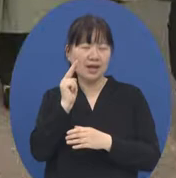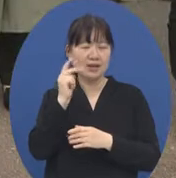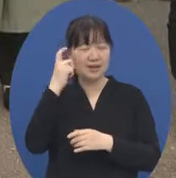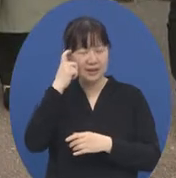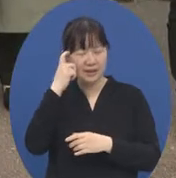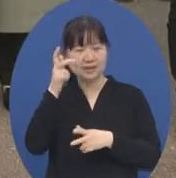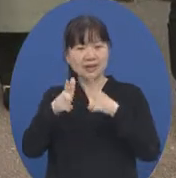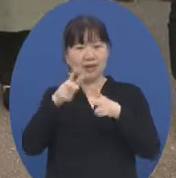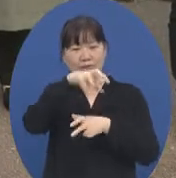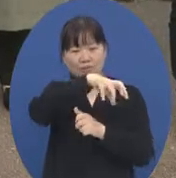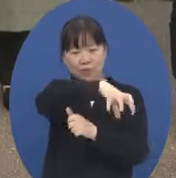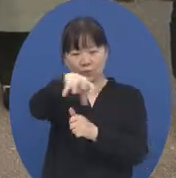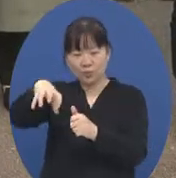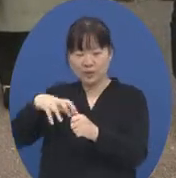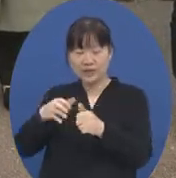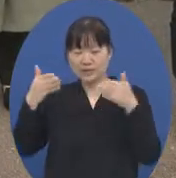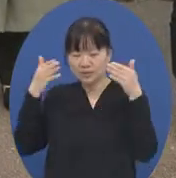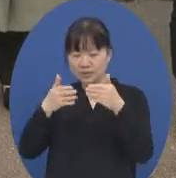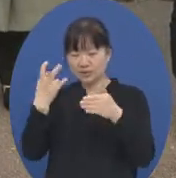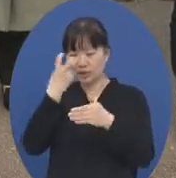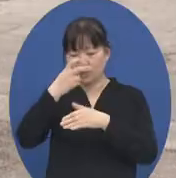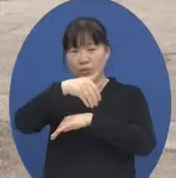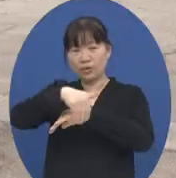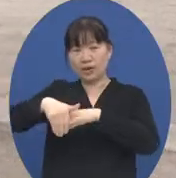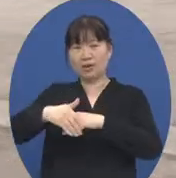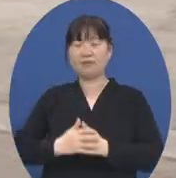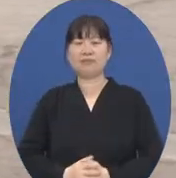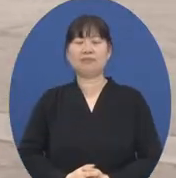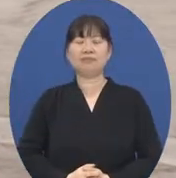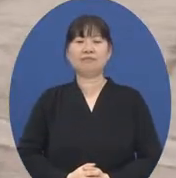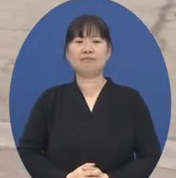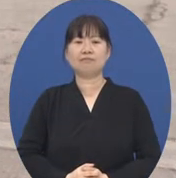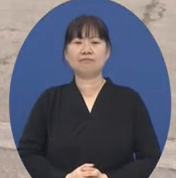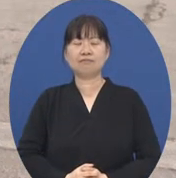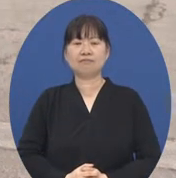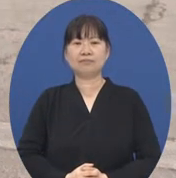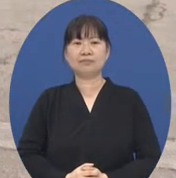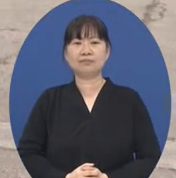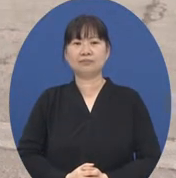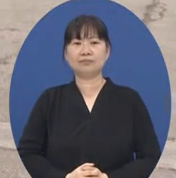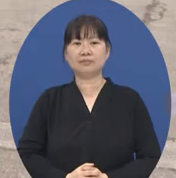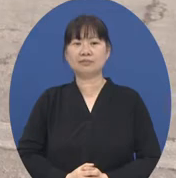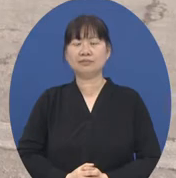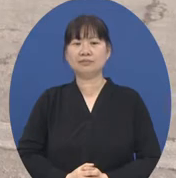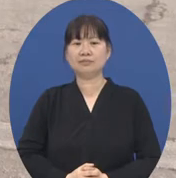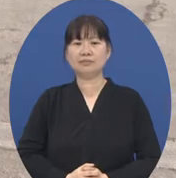사업장 주변은 집중 점검하겠다는 방침입니다. 경기지TV 이슬비입니다.